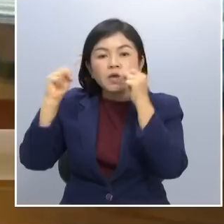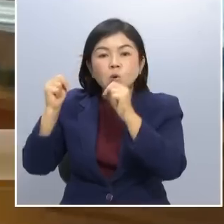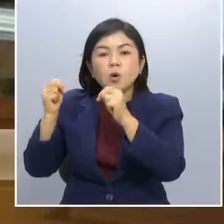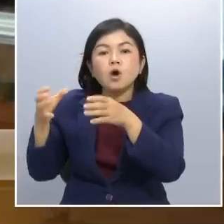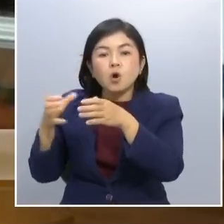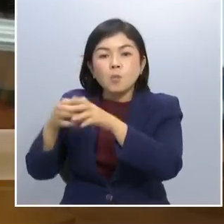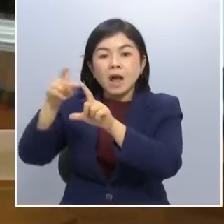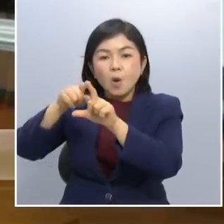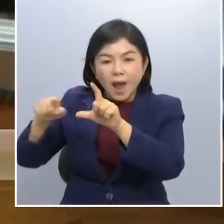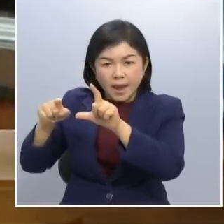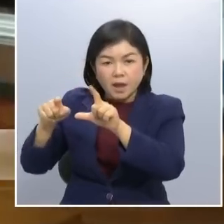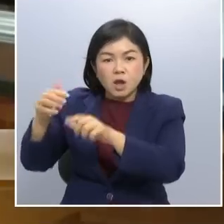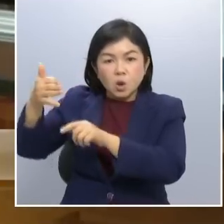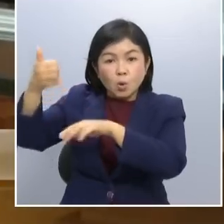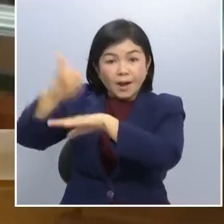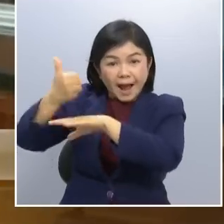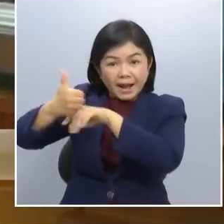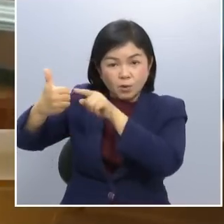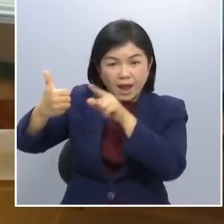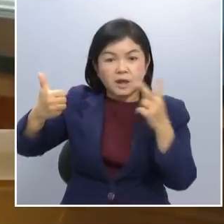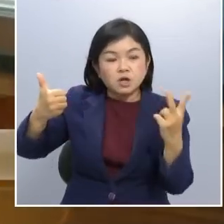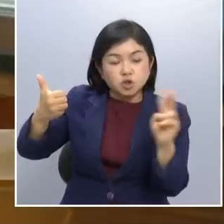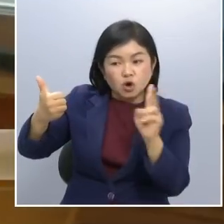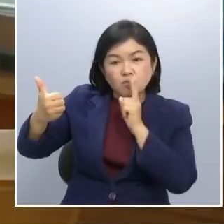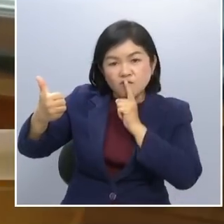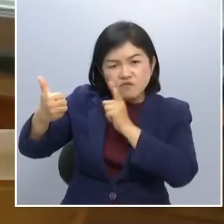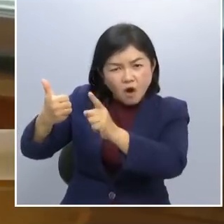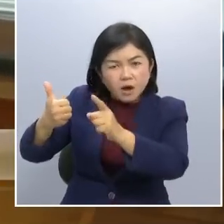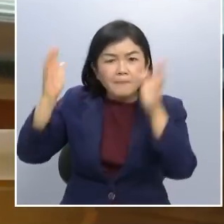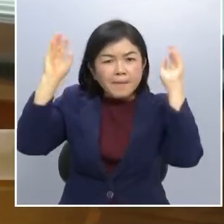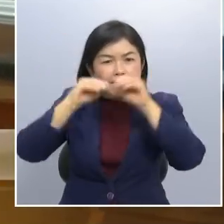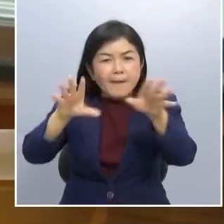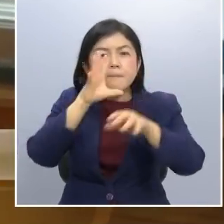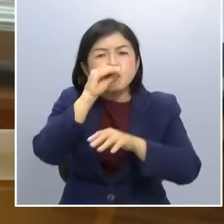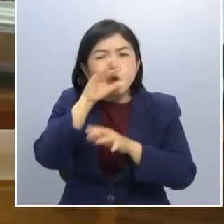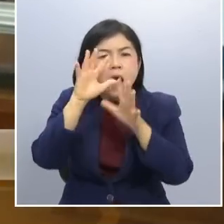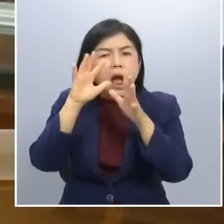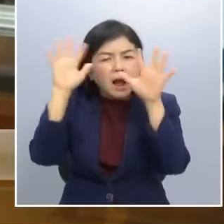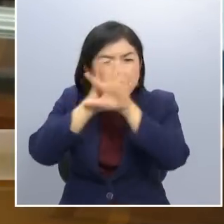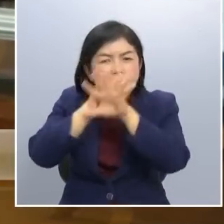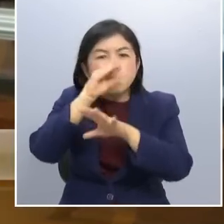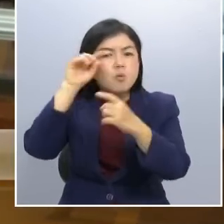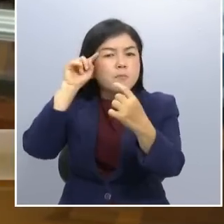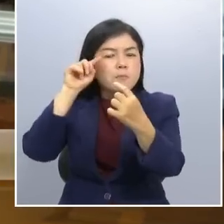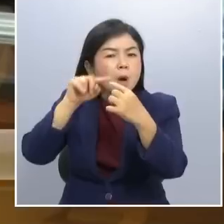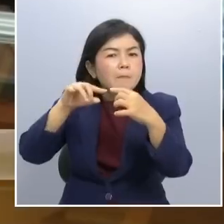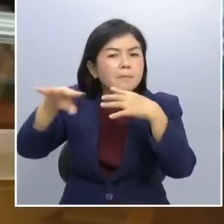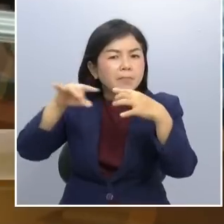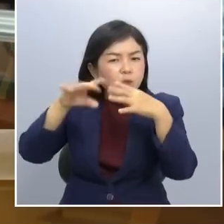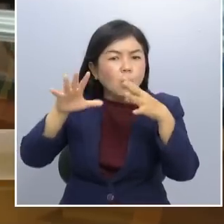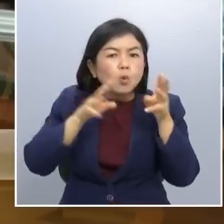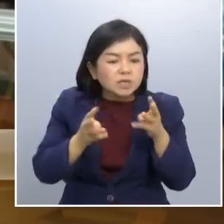เปิดอกคุยกับผมเนี่ยแล้วปรากฏว่าถูกจับผิดว่ามีเนื้อหาไม่ตรงกับที่ให้สัมภาษณ์คุณแหม่ม